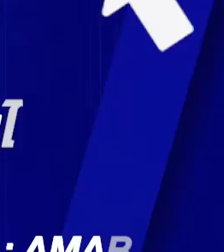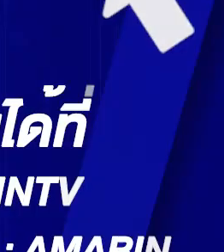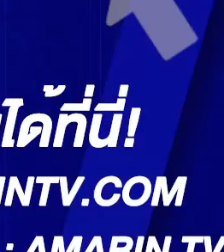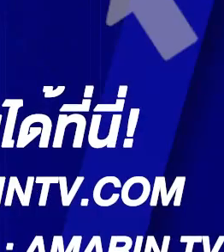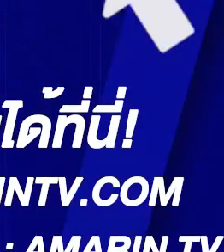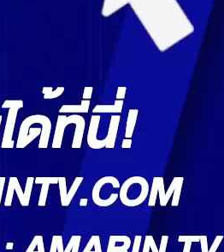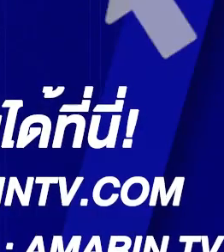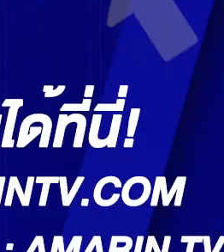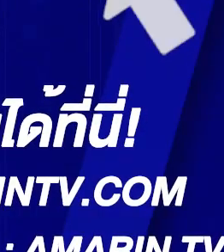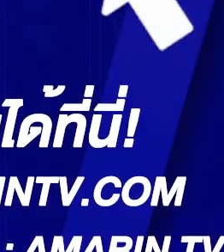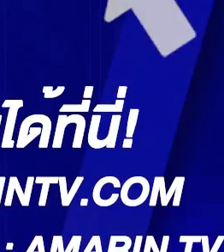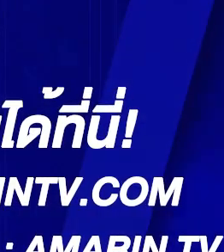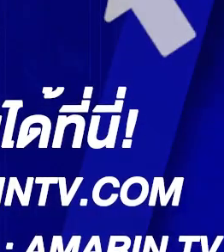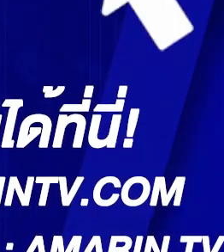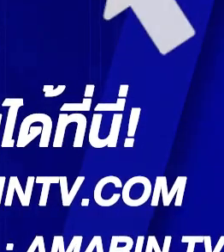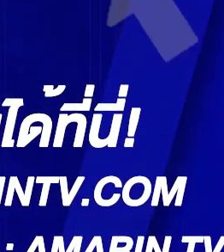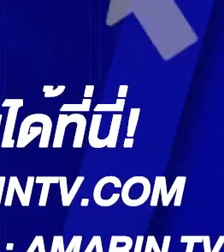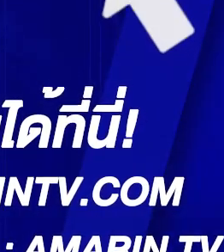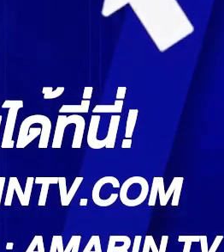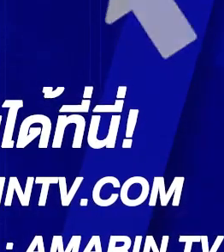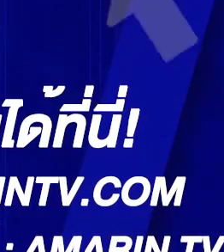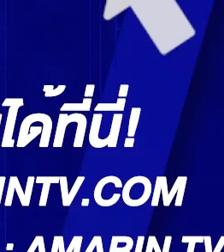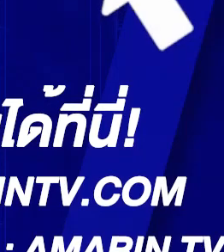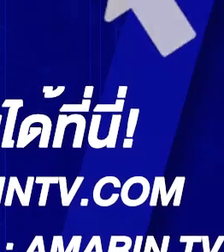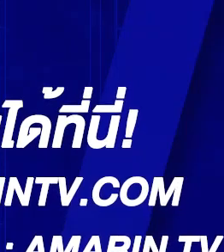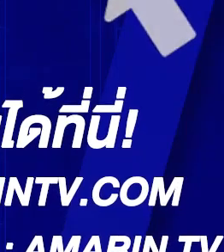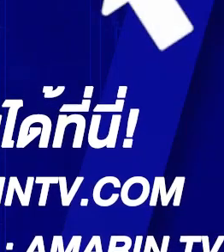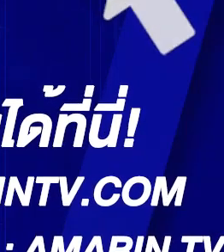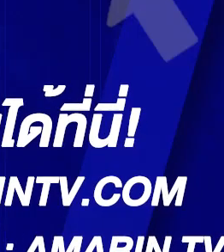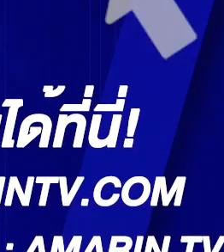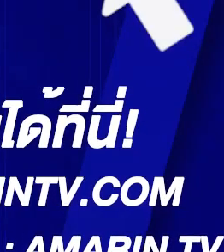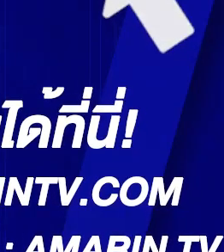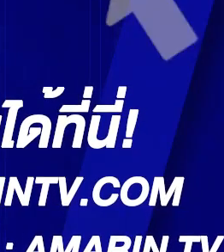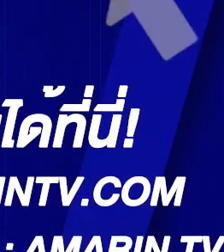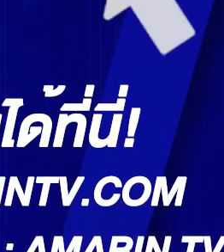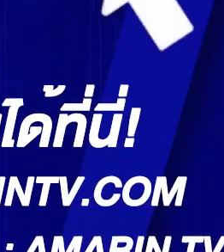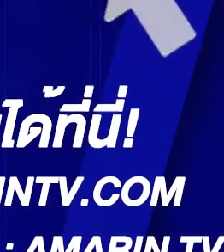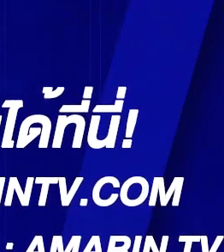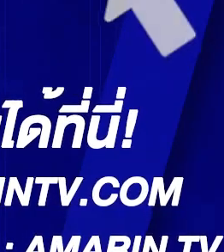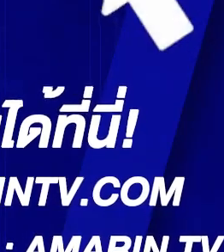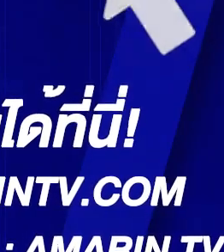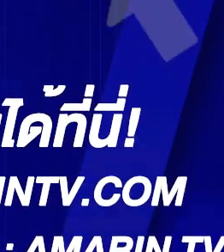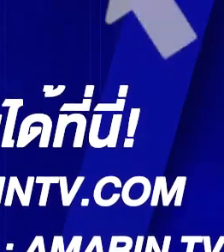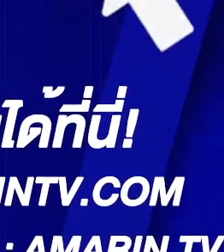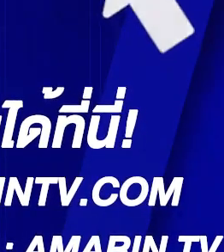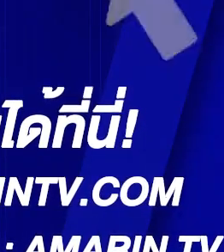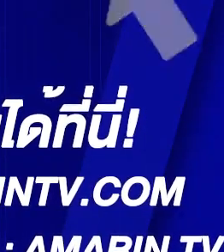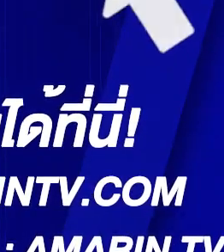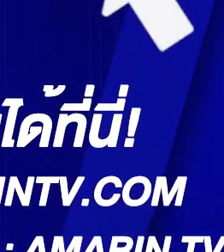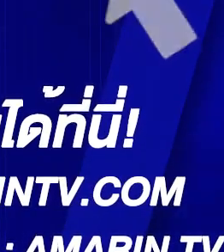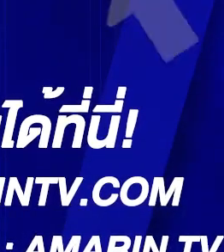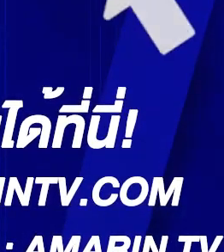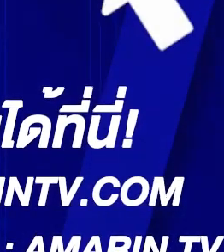ฝากติดตามข่าวเที่ยงอมรินทร์ทีวีทุกวันตั้งแต่เวลา 11:00นเป็นต้นไปทางอมรินทร์ทีวี HDช่อง 34